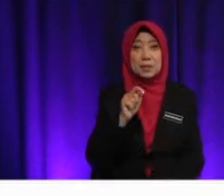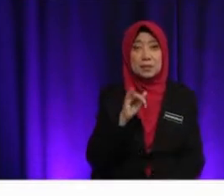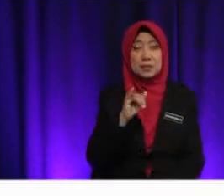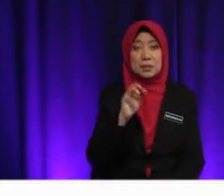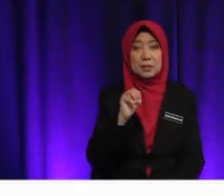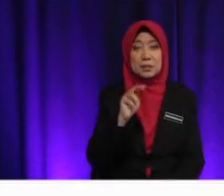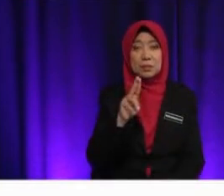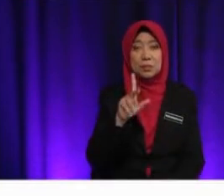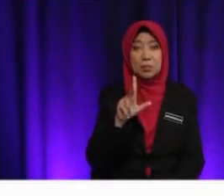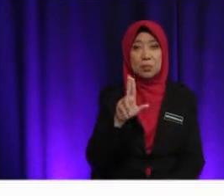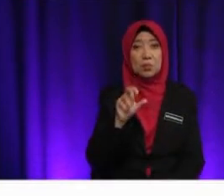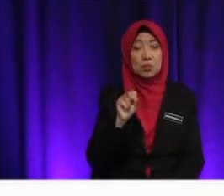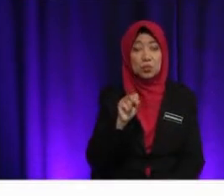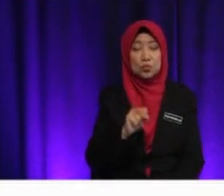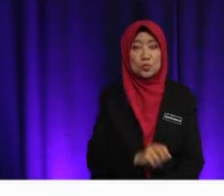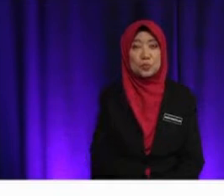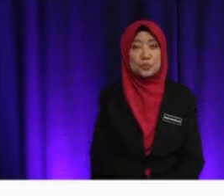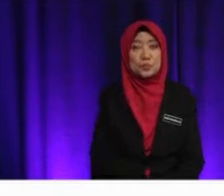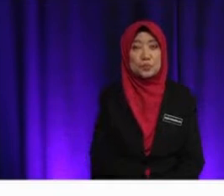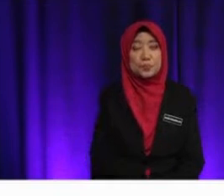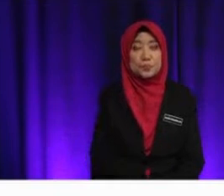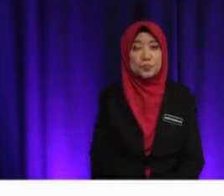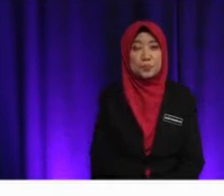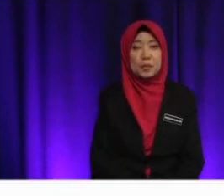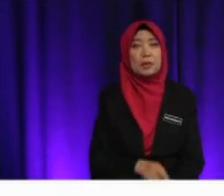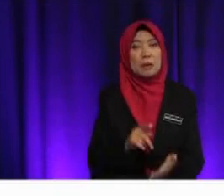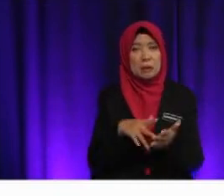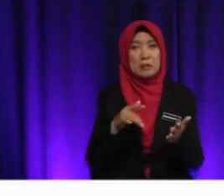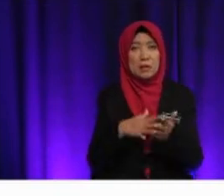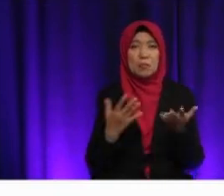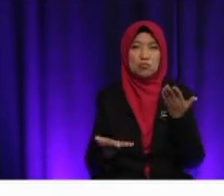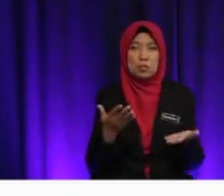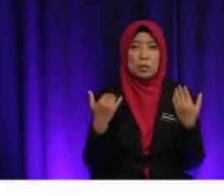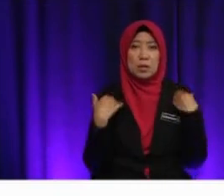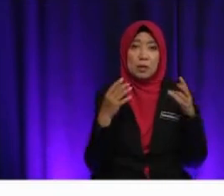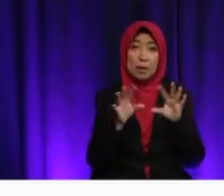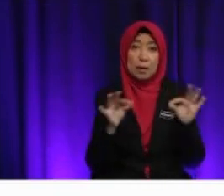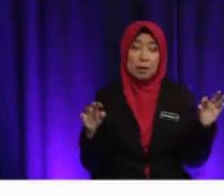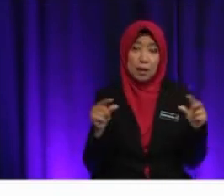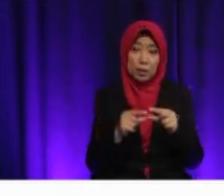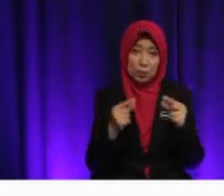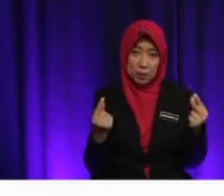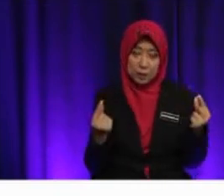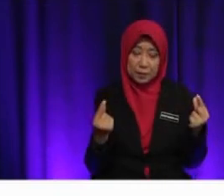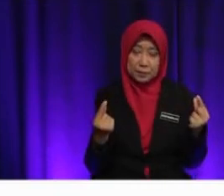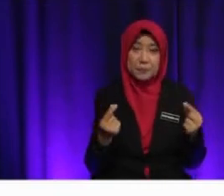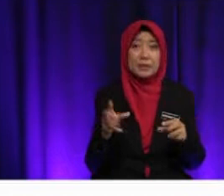Atau perangsangan lah. Ayat rangsangan. Kadang-kadang dia letak ayat Quran. Betul. Kadang-kadang dia beri contoh. Pernyataan di atas.